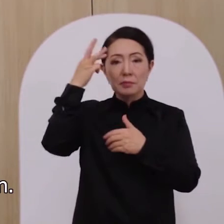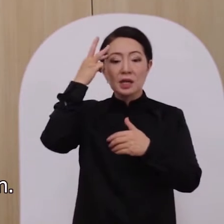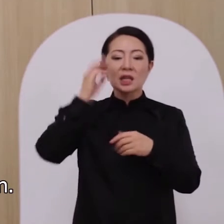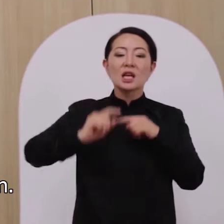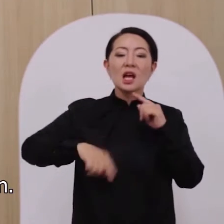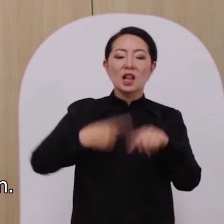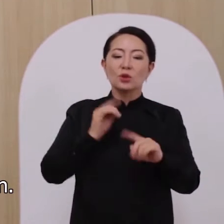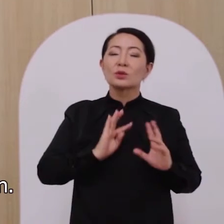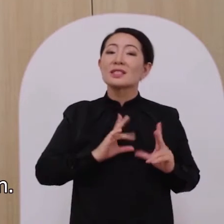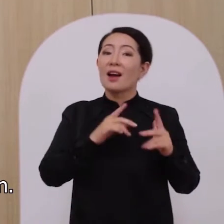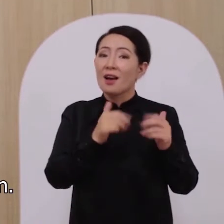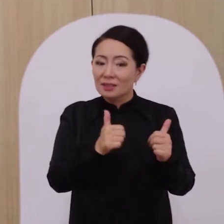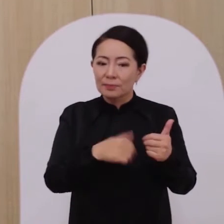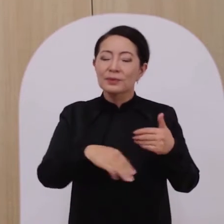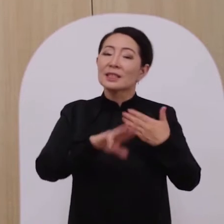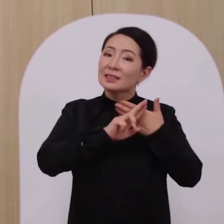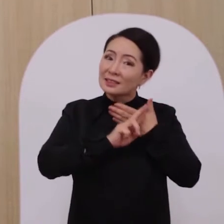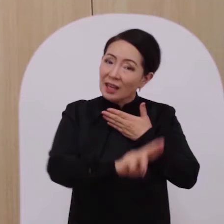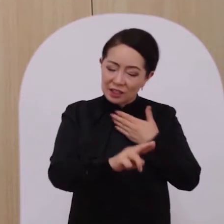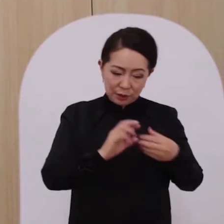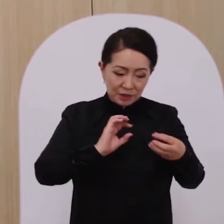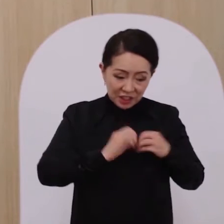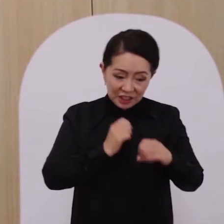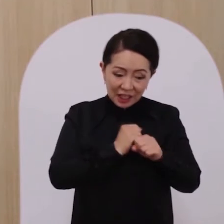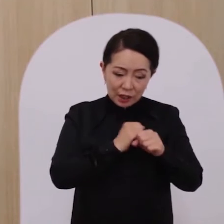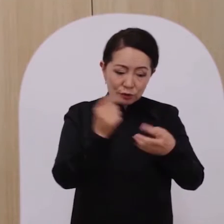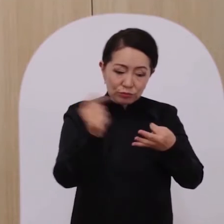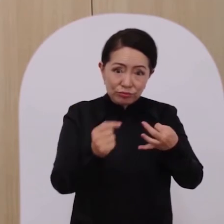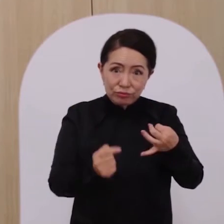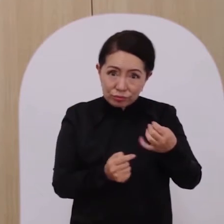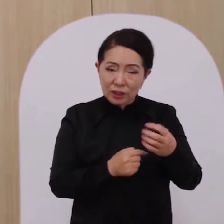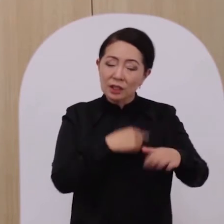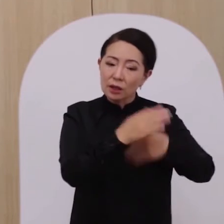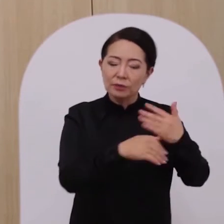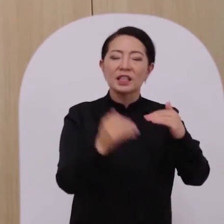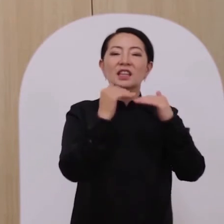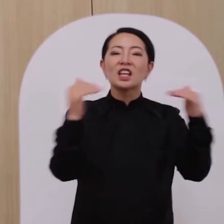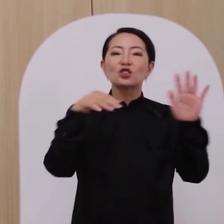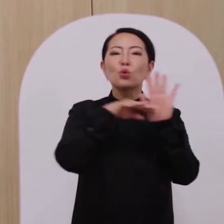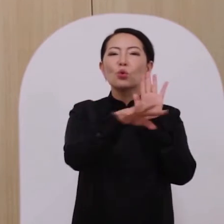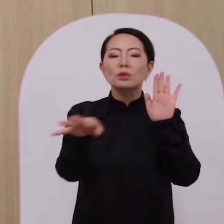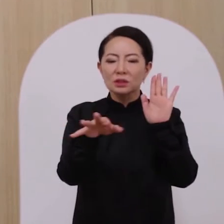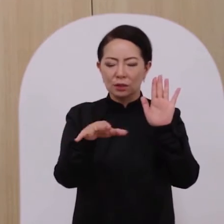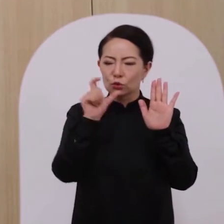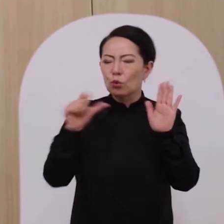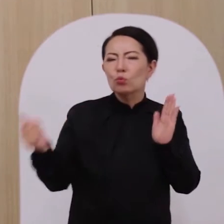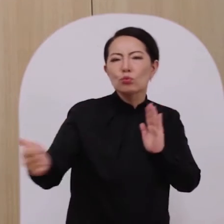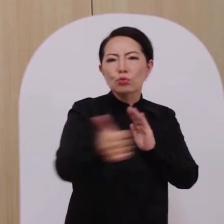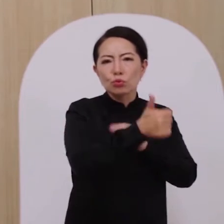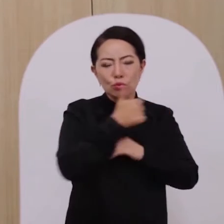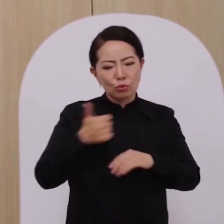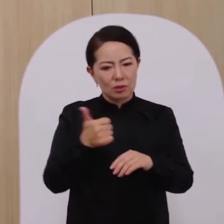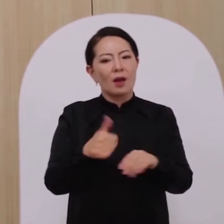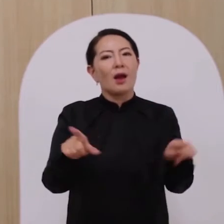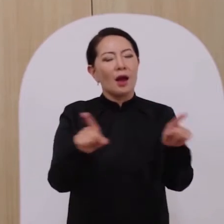илүү одоо сайжраа цааштай ингээд хийж байгаа ажил болгондоо ингээд тэр тэгш хүртээмжийг л одоо хүн бүрт одоо